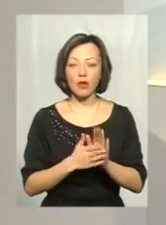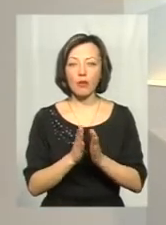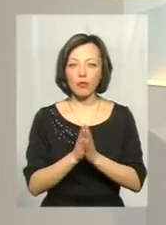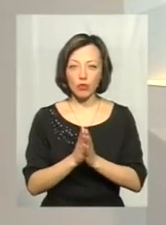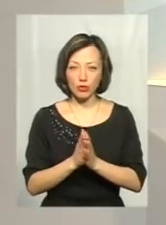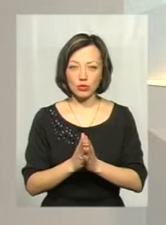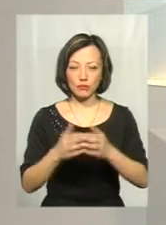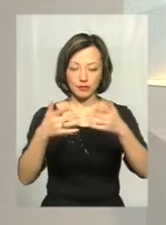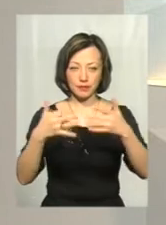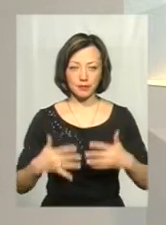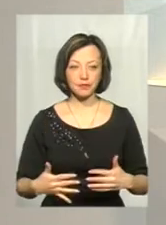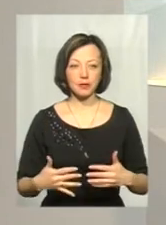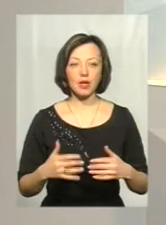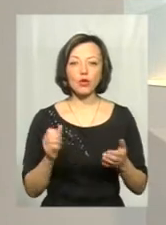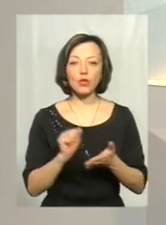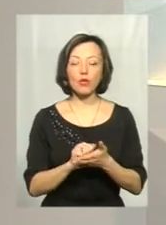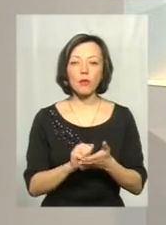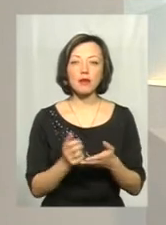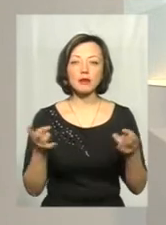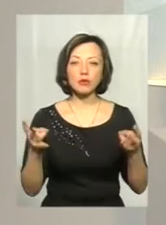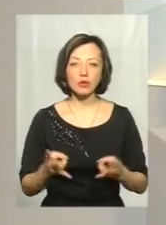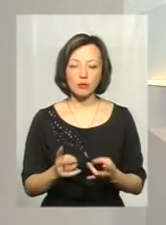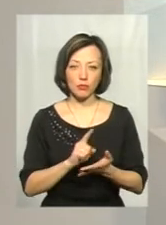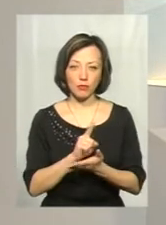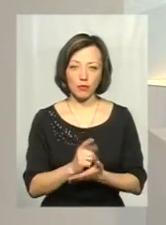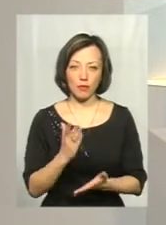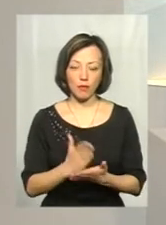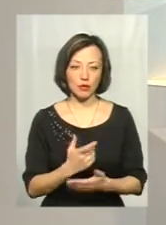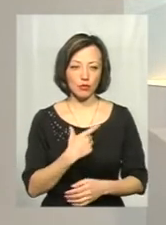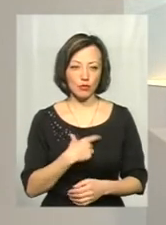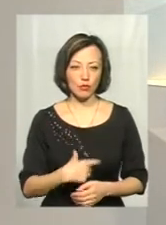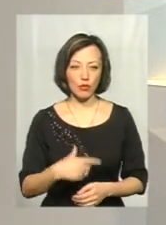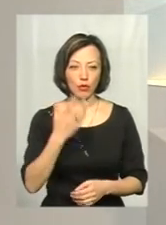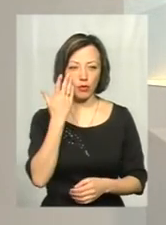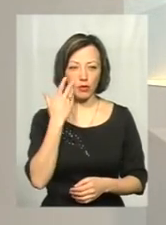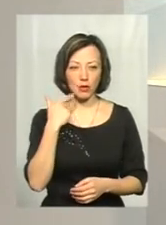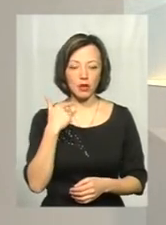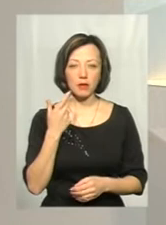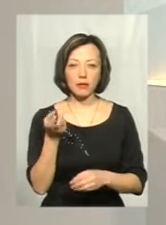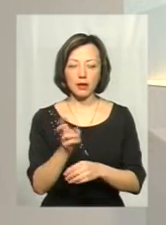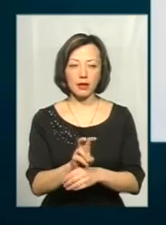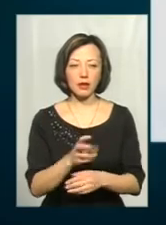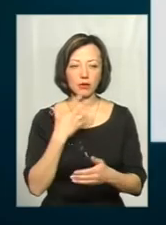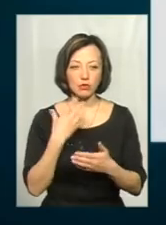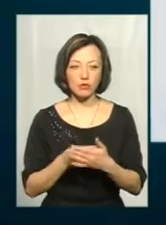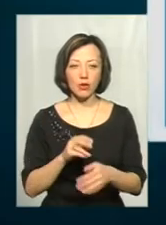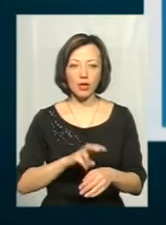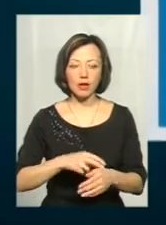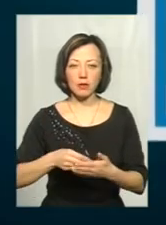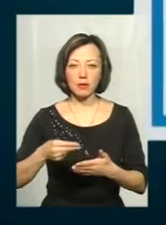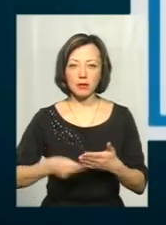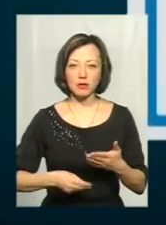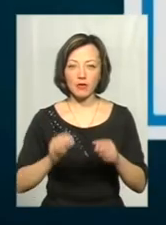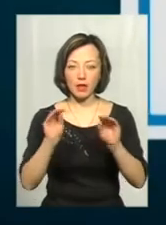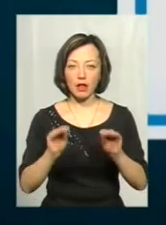на екрани телеглядачів, які документи потрібно обов'язково мати з собою, коли прийдете до свого лікаря підписувати